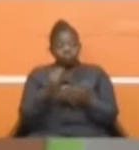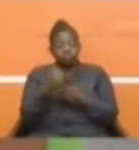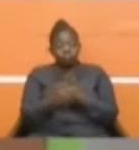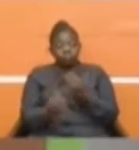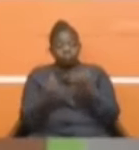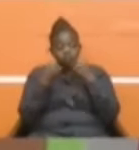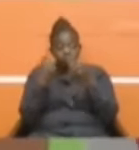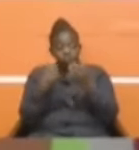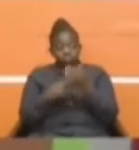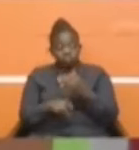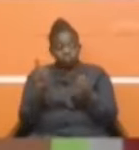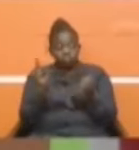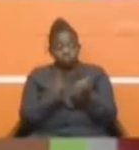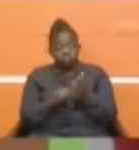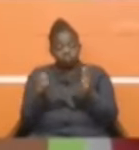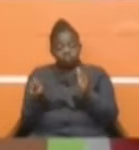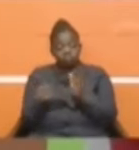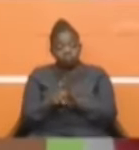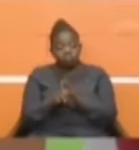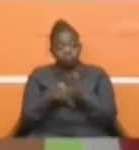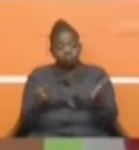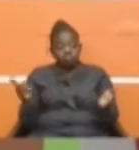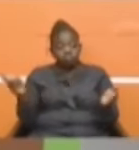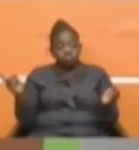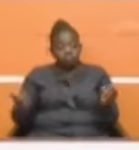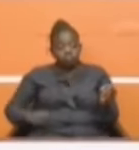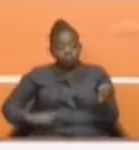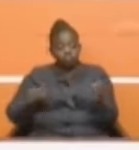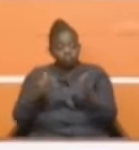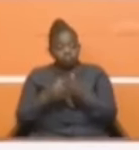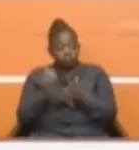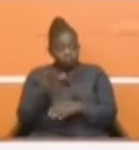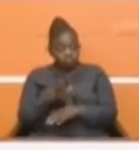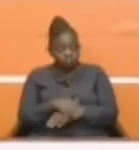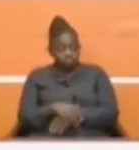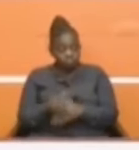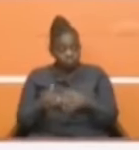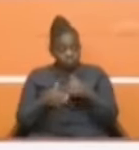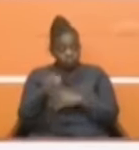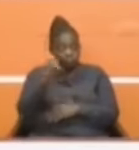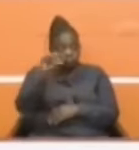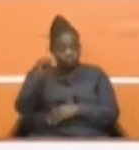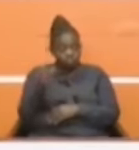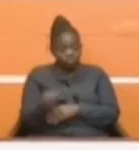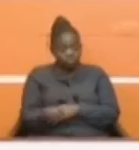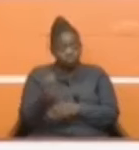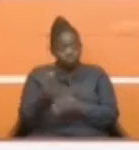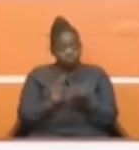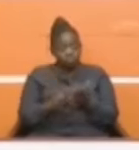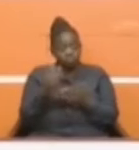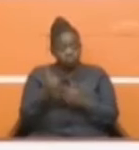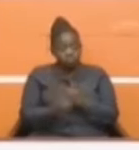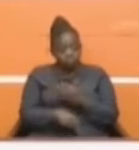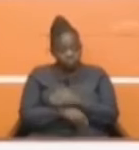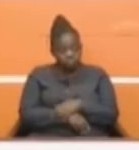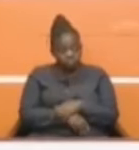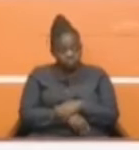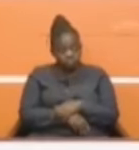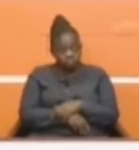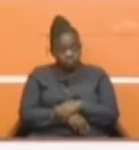nti tanafuna bujulizi mu matiza musango guno bagongeddeyo okutuuka nga mwenda ogwokutaano